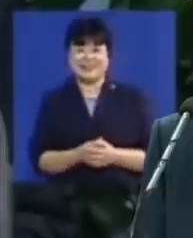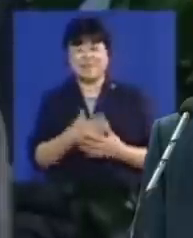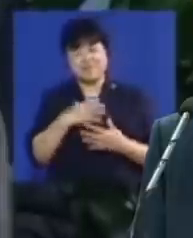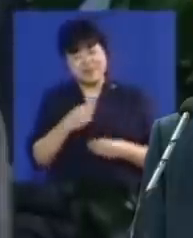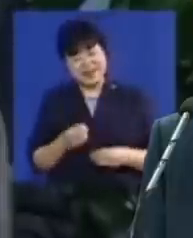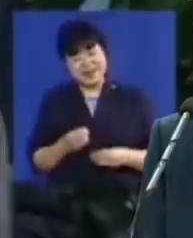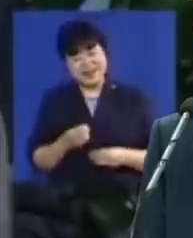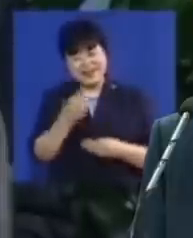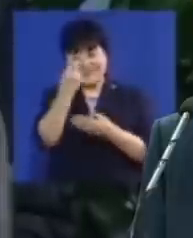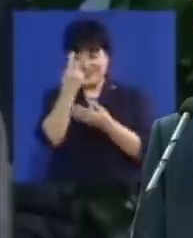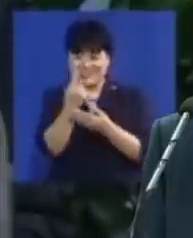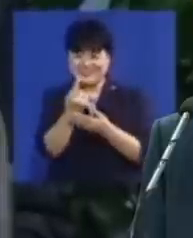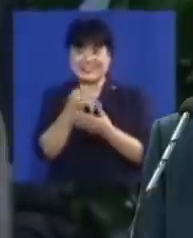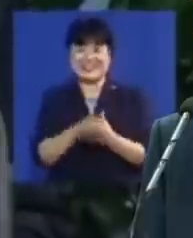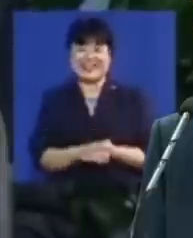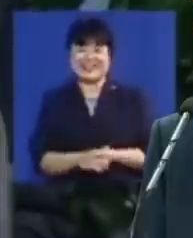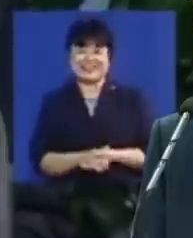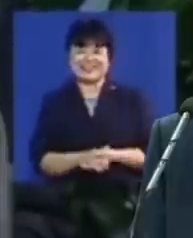평안한 것입니다.